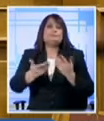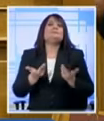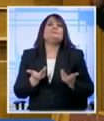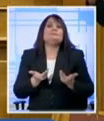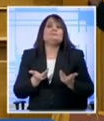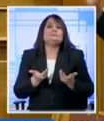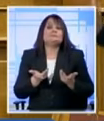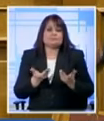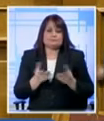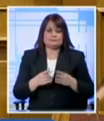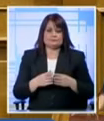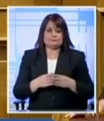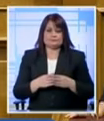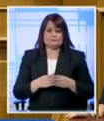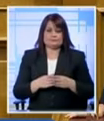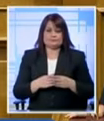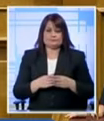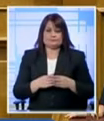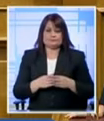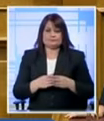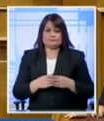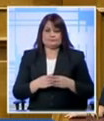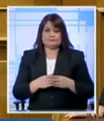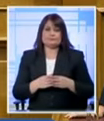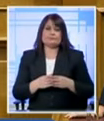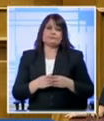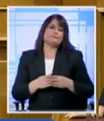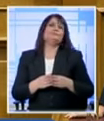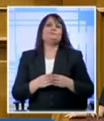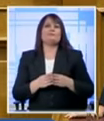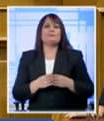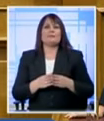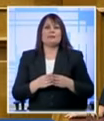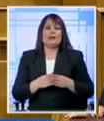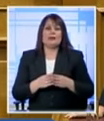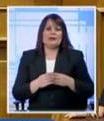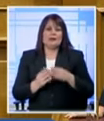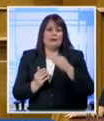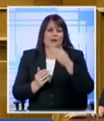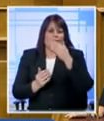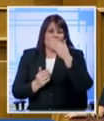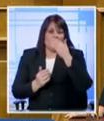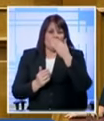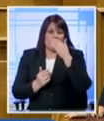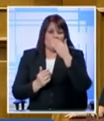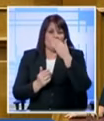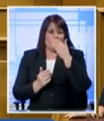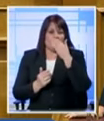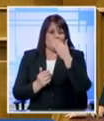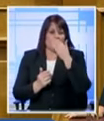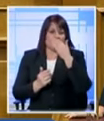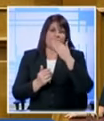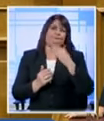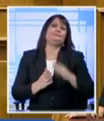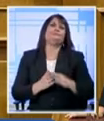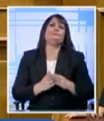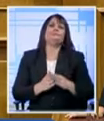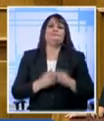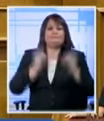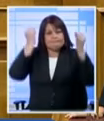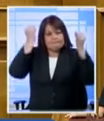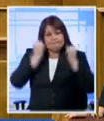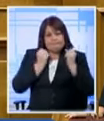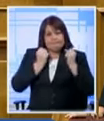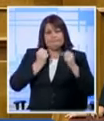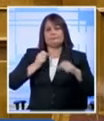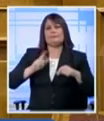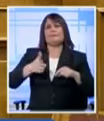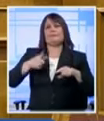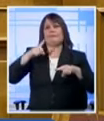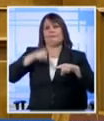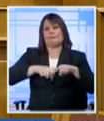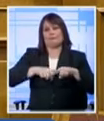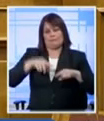ή δύο ονόματα ενδεχομένως κάτω από τη λέξη χρεοκοπία της χώρας. Και θα υπάρξει